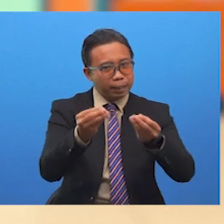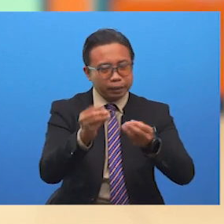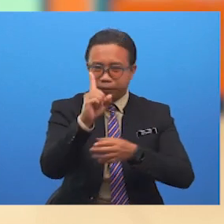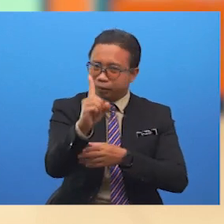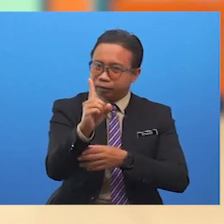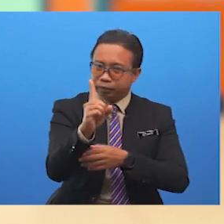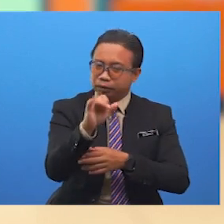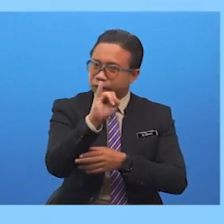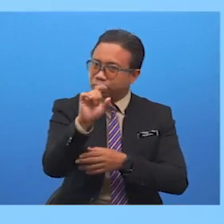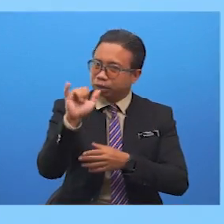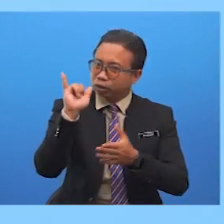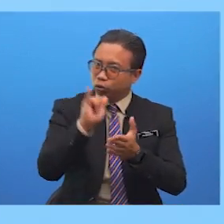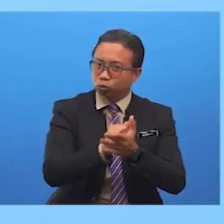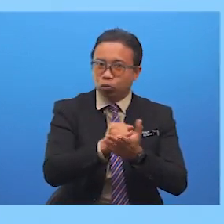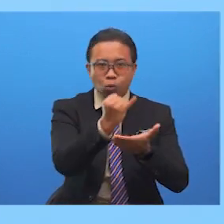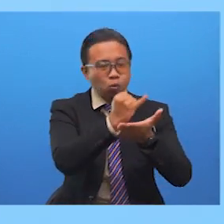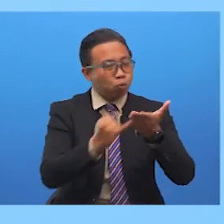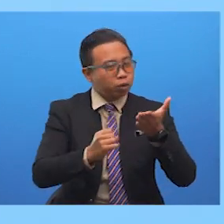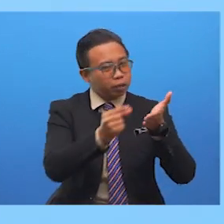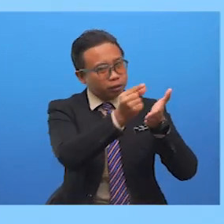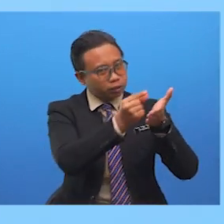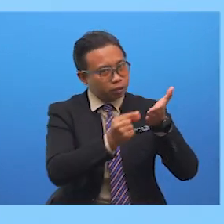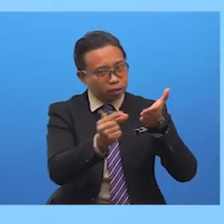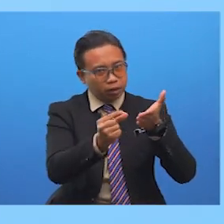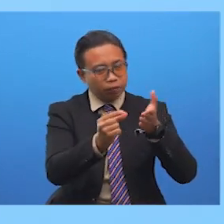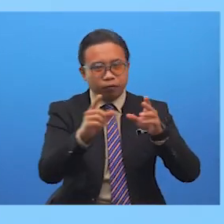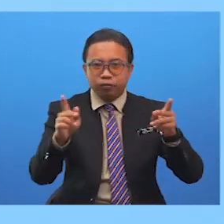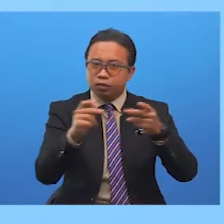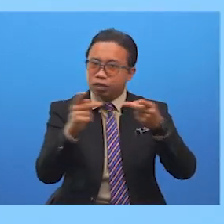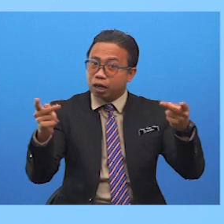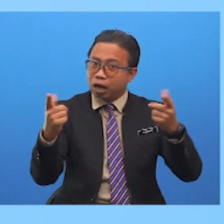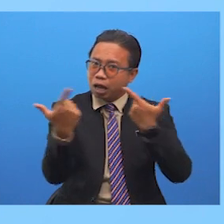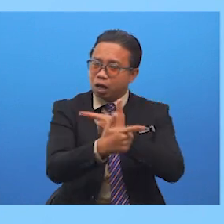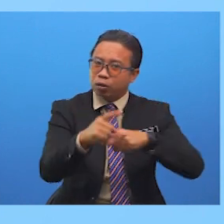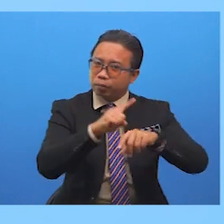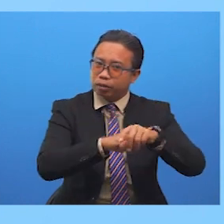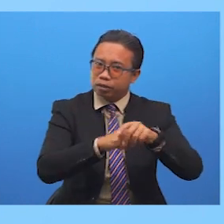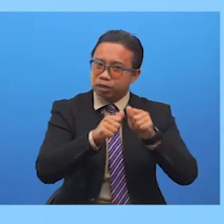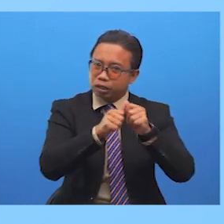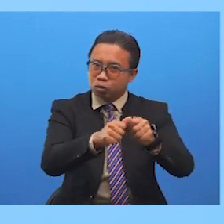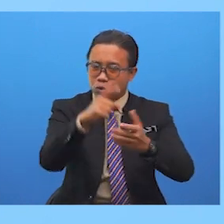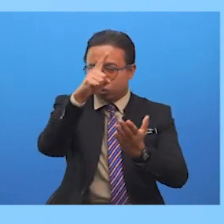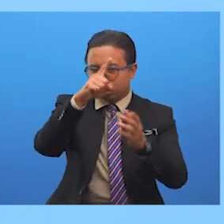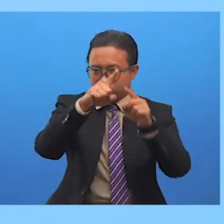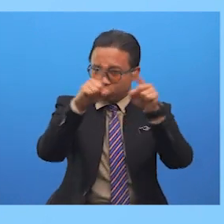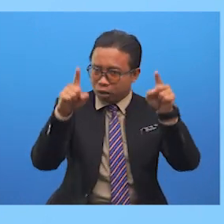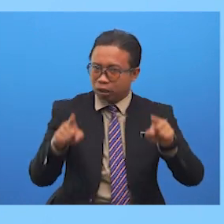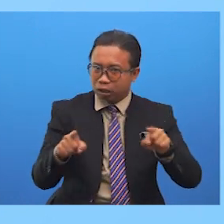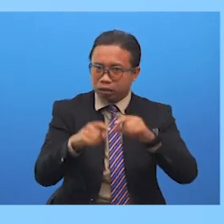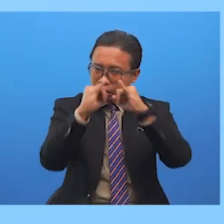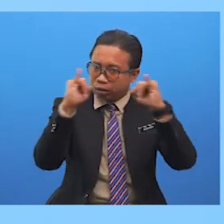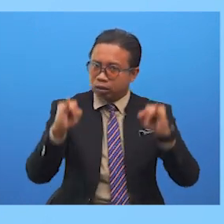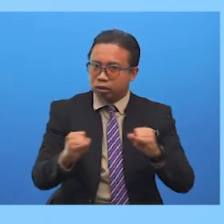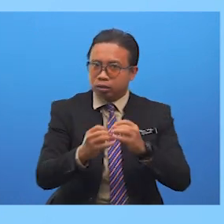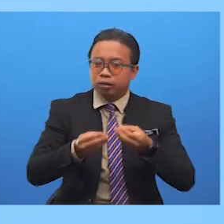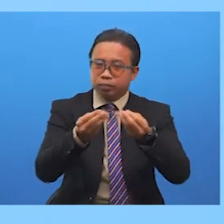pertama iaitu melukis grafik jarak melawan masa berdasarkan jadwal jarak dan mase